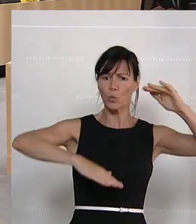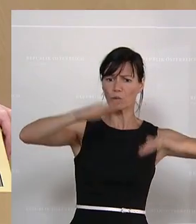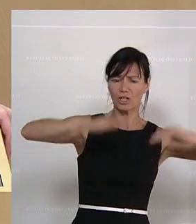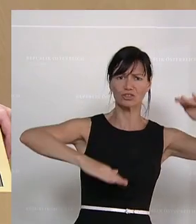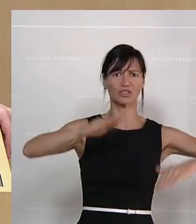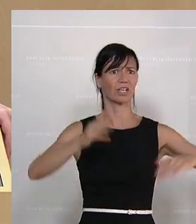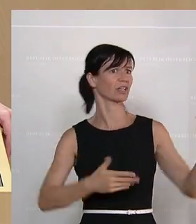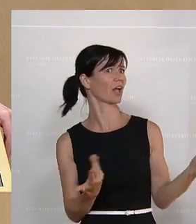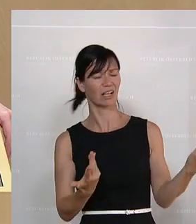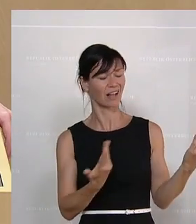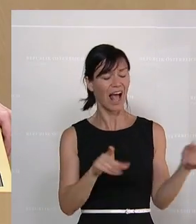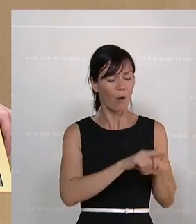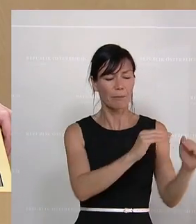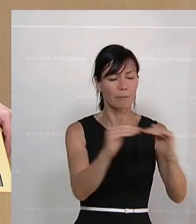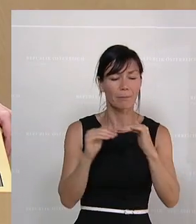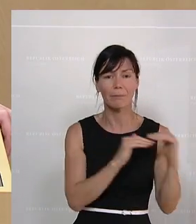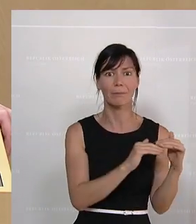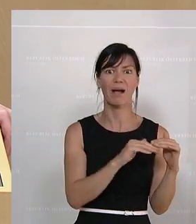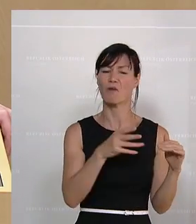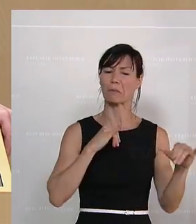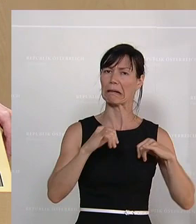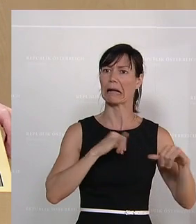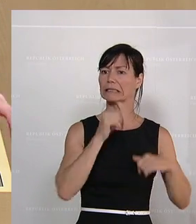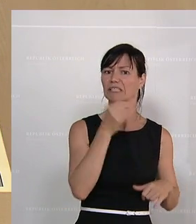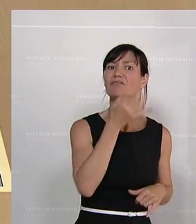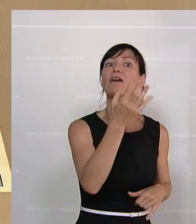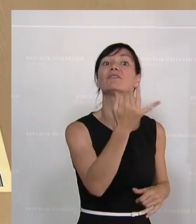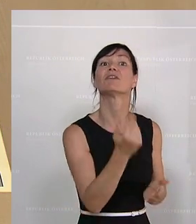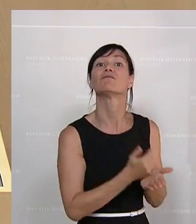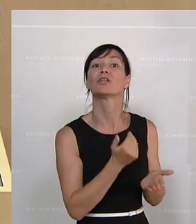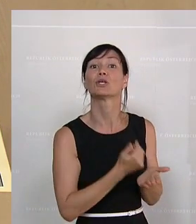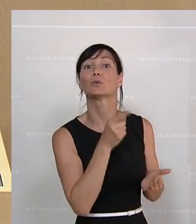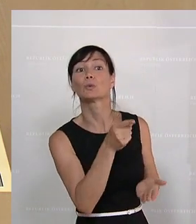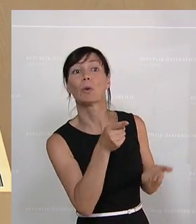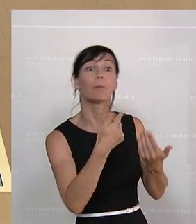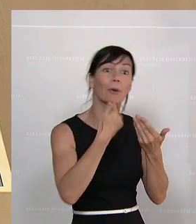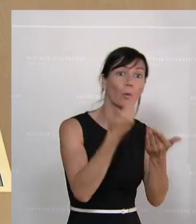bezahlt der mehrwertsteuersenkung darf wäre gießkanne liebe spd